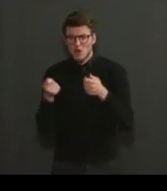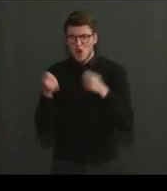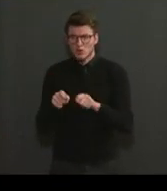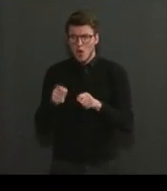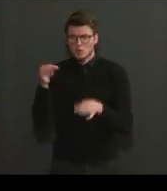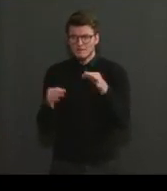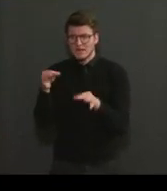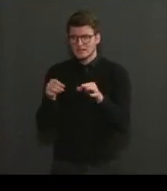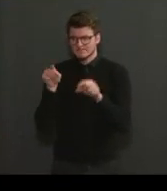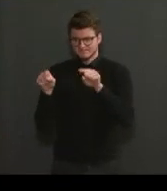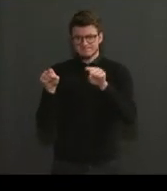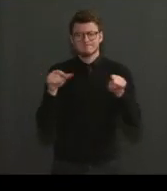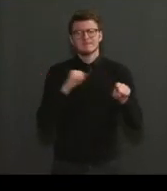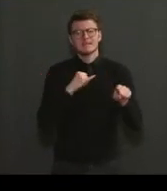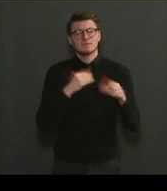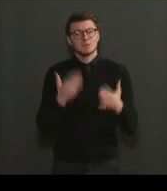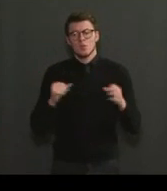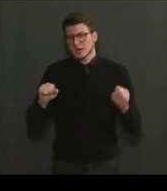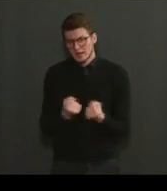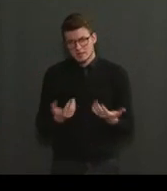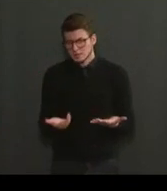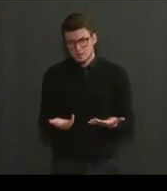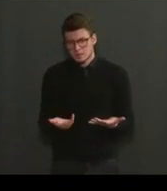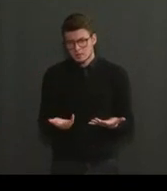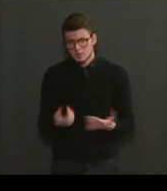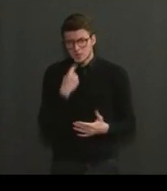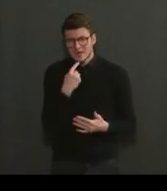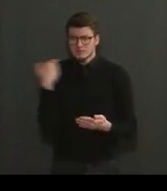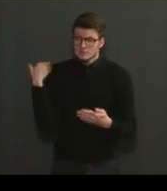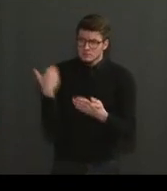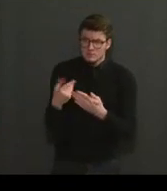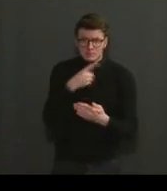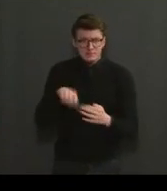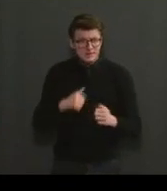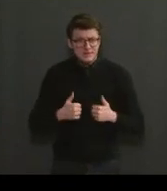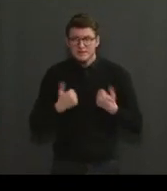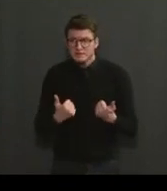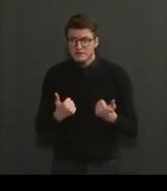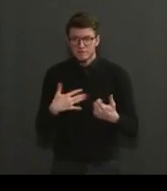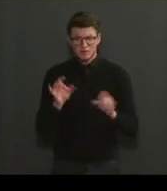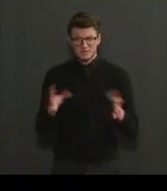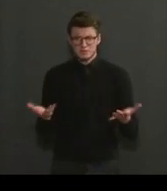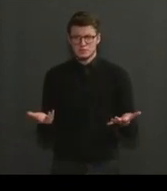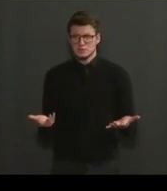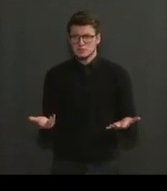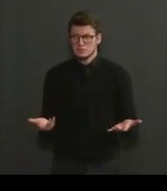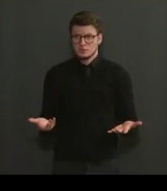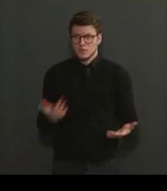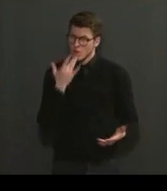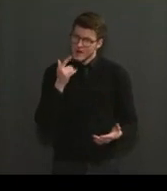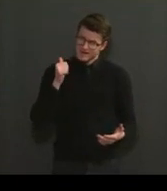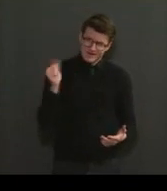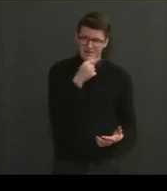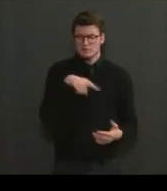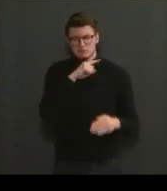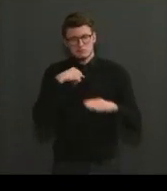onze inspanningen van de afgelopen weken teniet doen. We roepen iedereen dan ook op om zijn/haar verantwoordelijkheid op